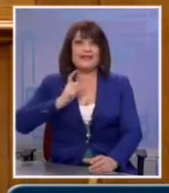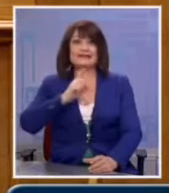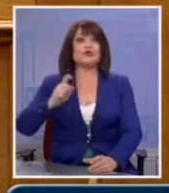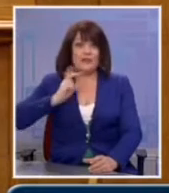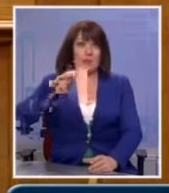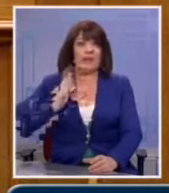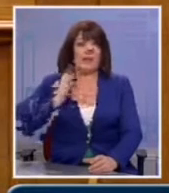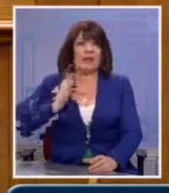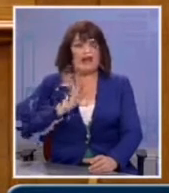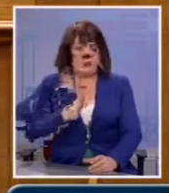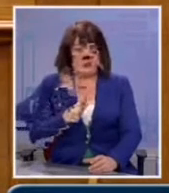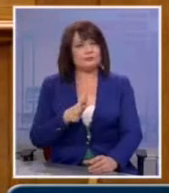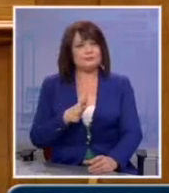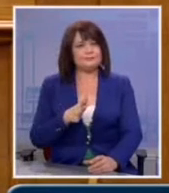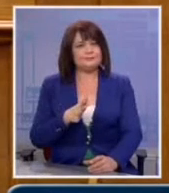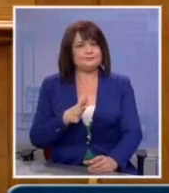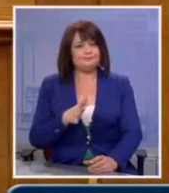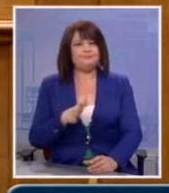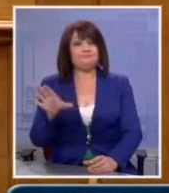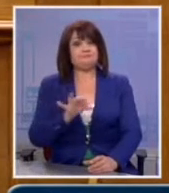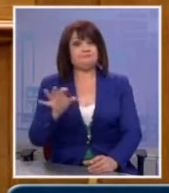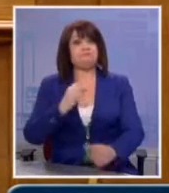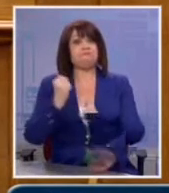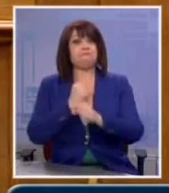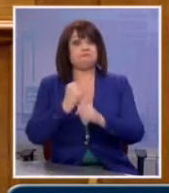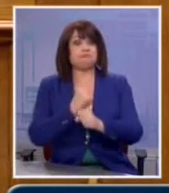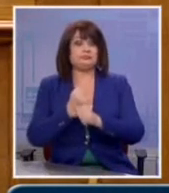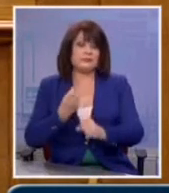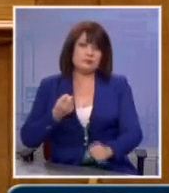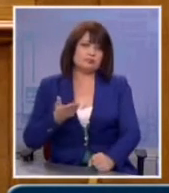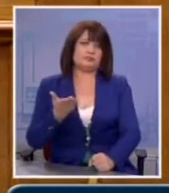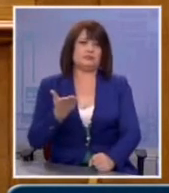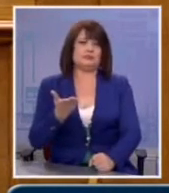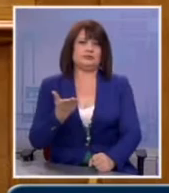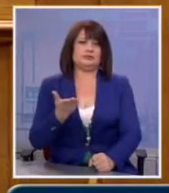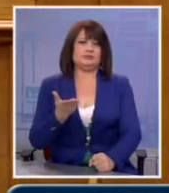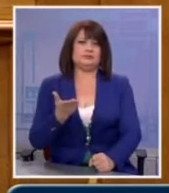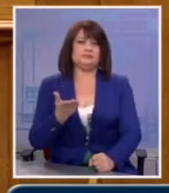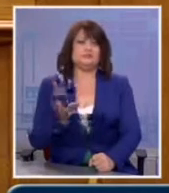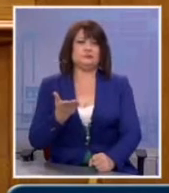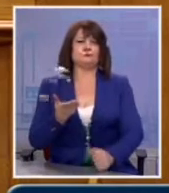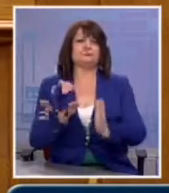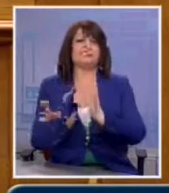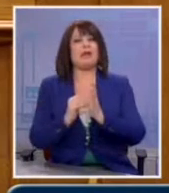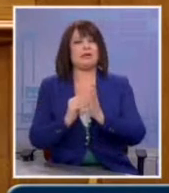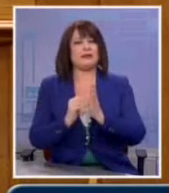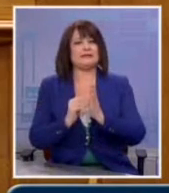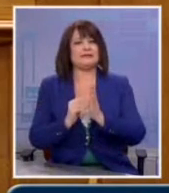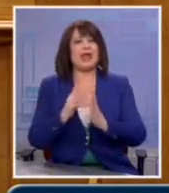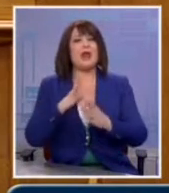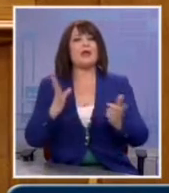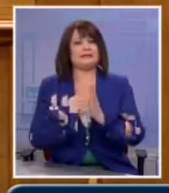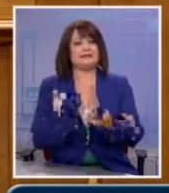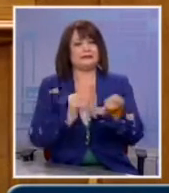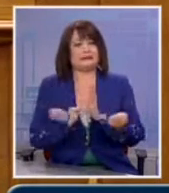ευρώ. Θα απασχοληθούν κατά την κατασκευή του περίπου 20.000